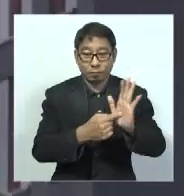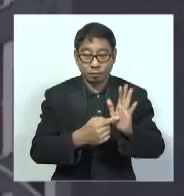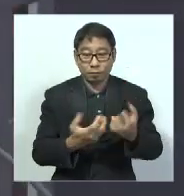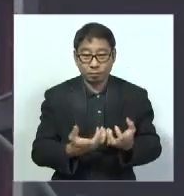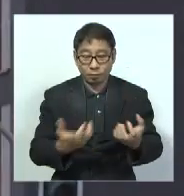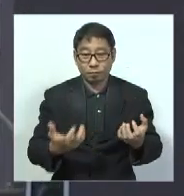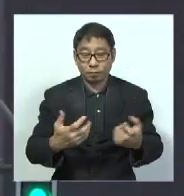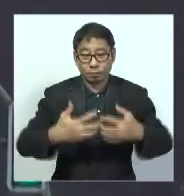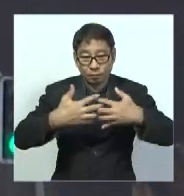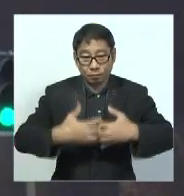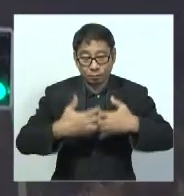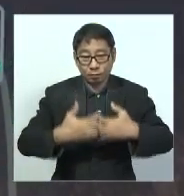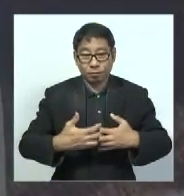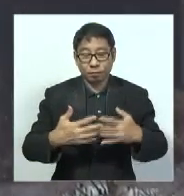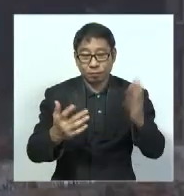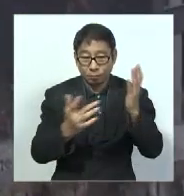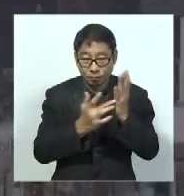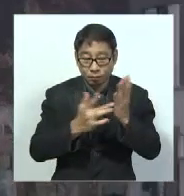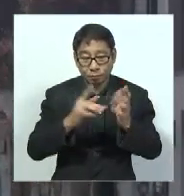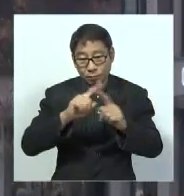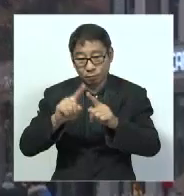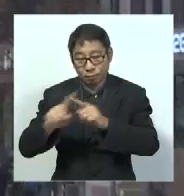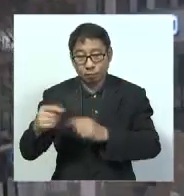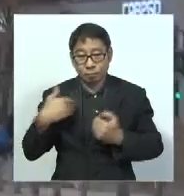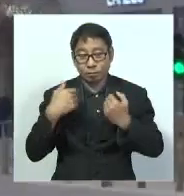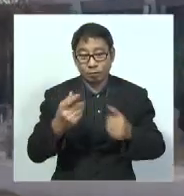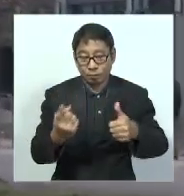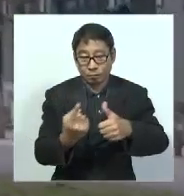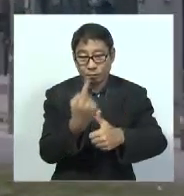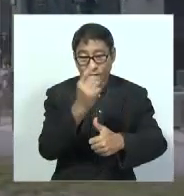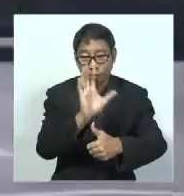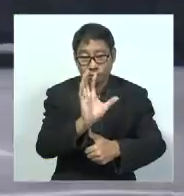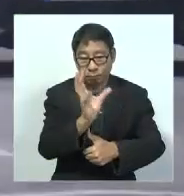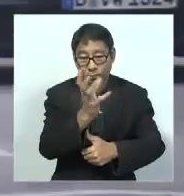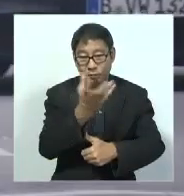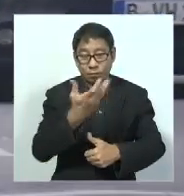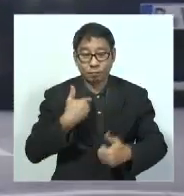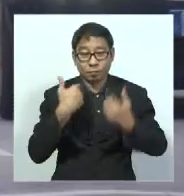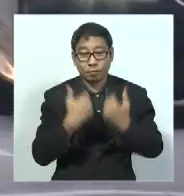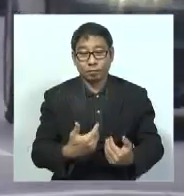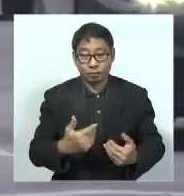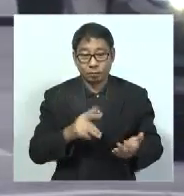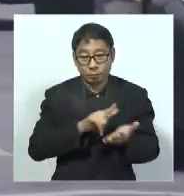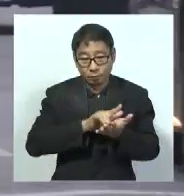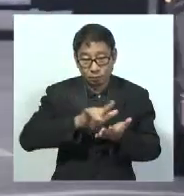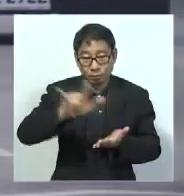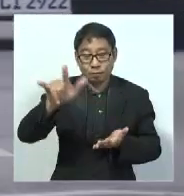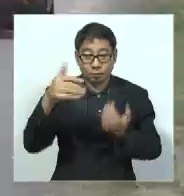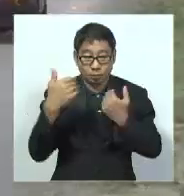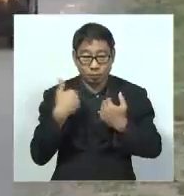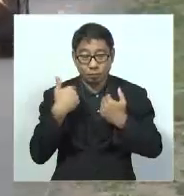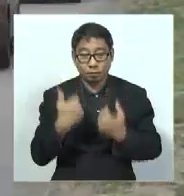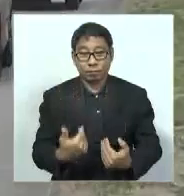ชิ้นส่วนเครื่องยนต์อิเล็กทรอนิกส์ที่หลายยี่ห้อเป็นอันดับหนึ่งของโลกด้วยนะคะการเดินทางไปครั้งนี้แน่นอ